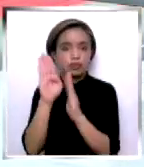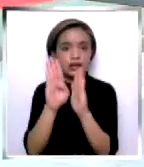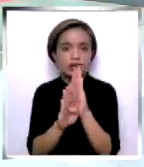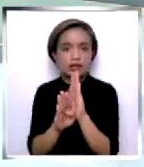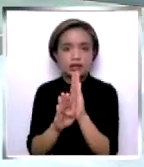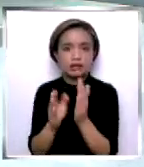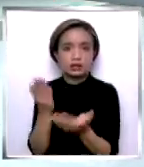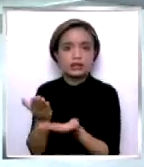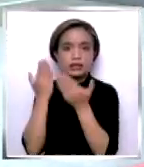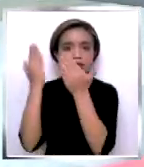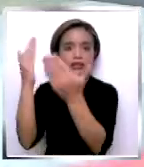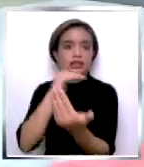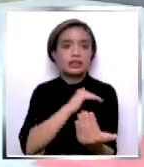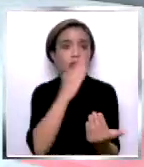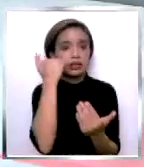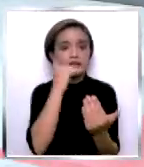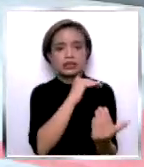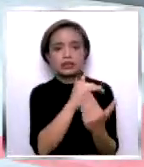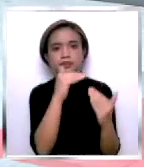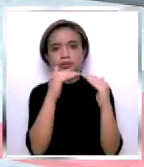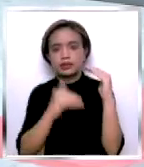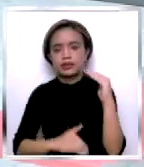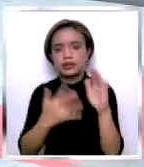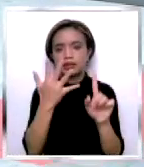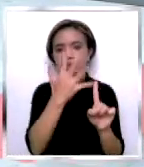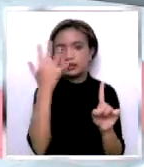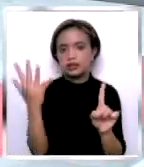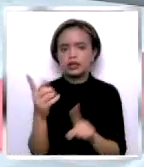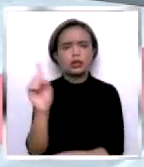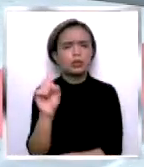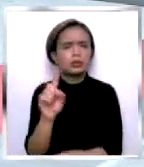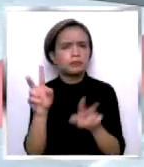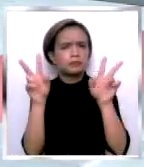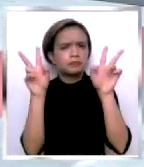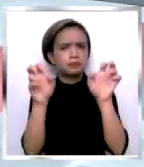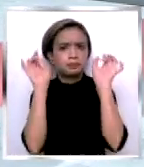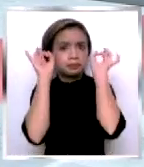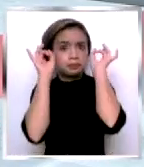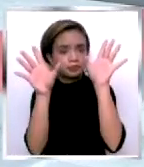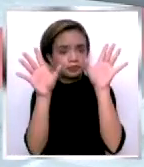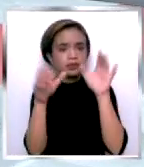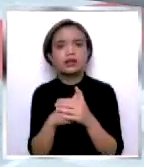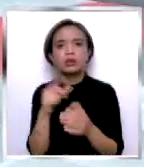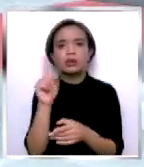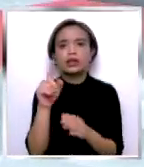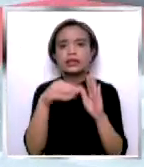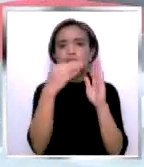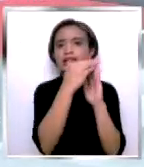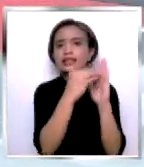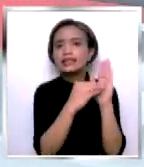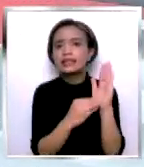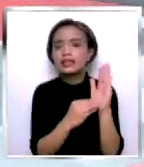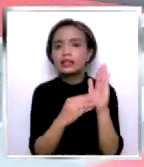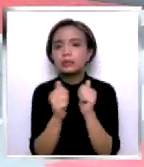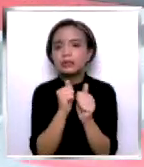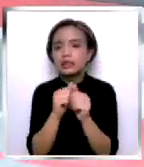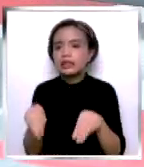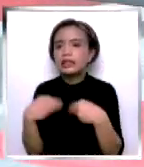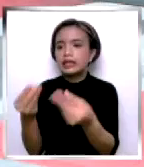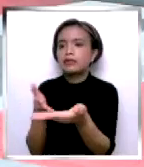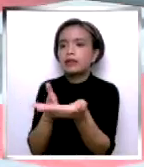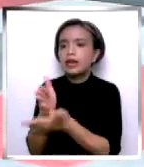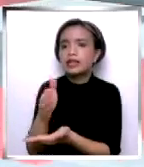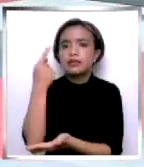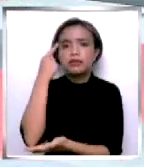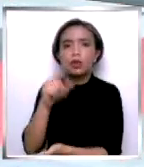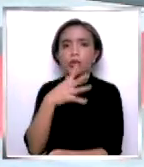sa LGBT community. Kabilang sa tinawag na delikado ng ilan, ang probisyong magbibigay karapatan sa mga